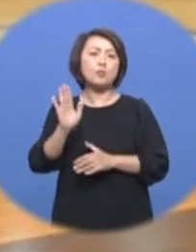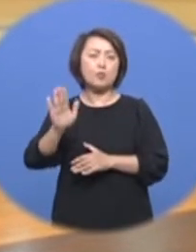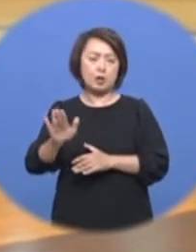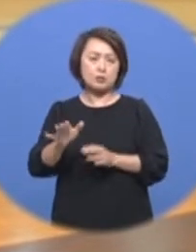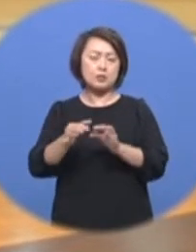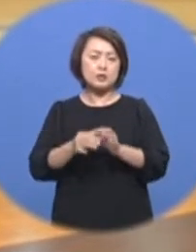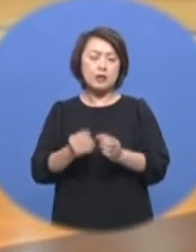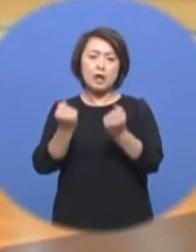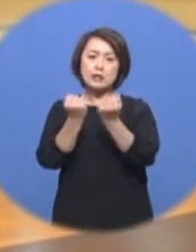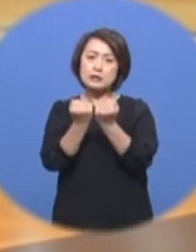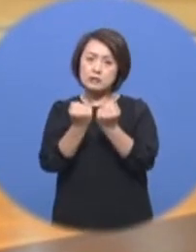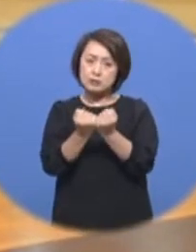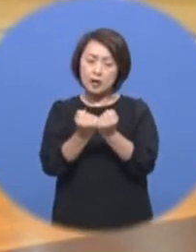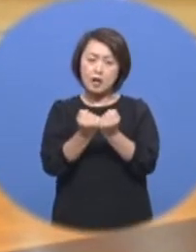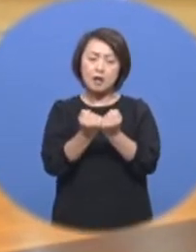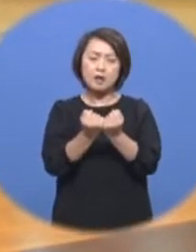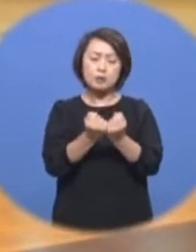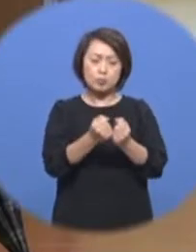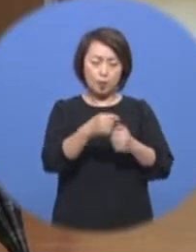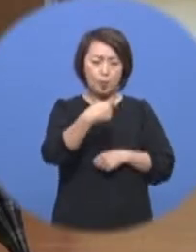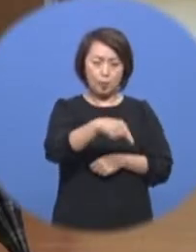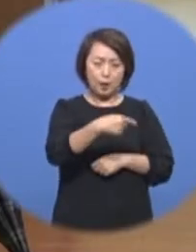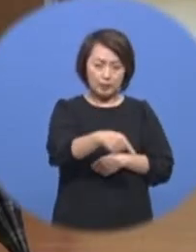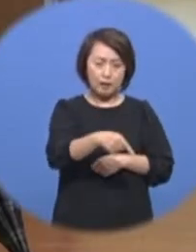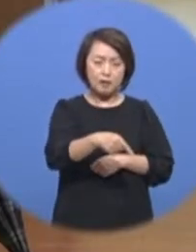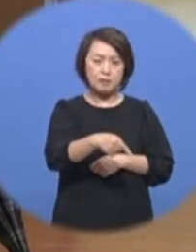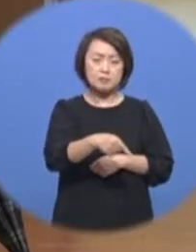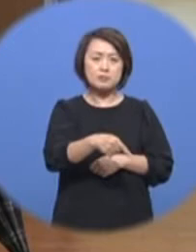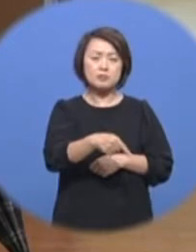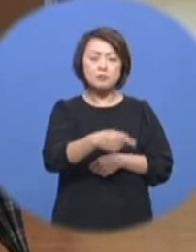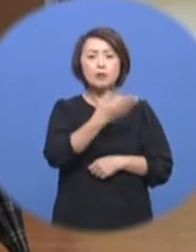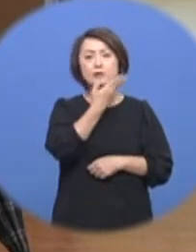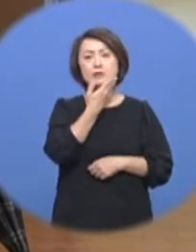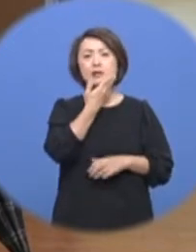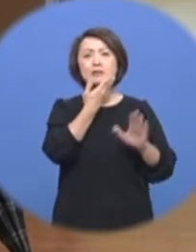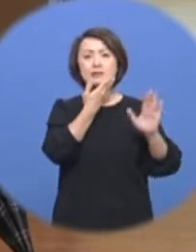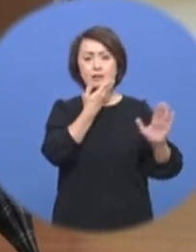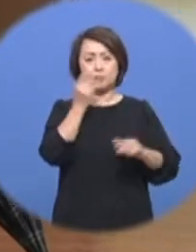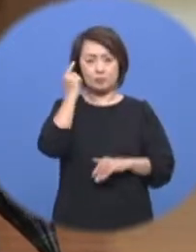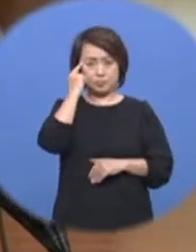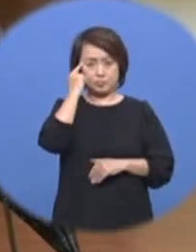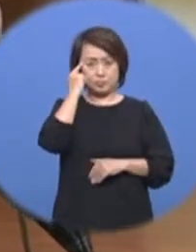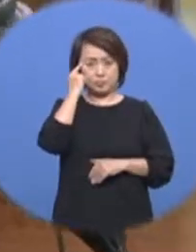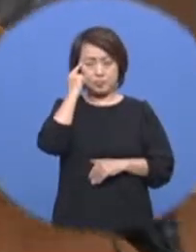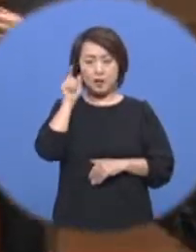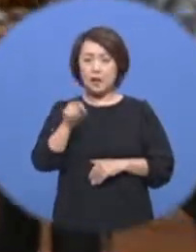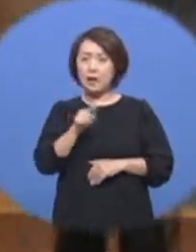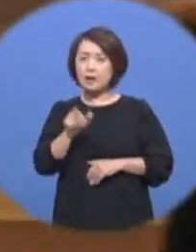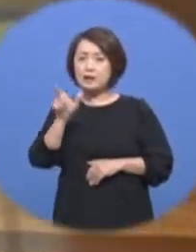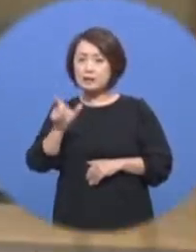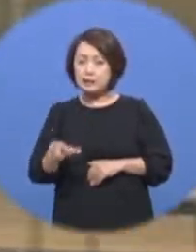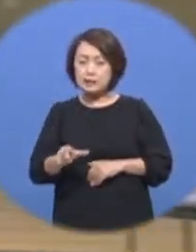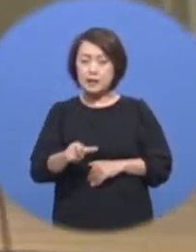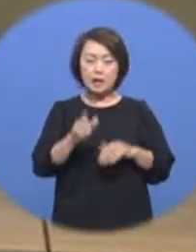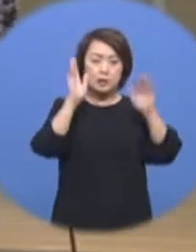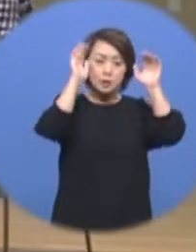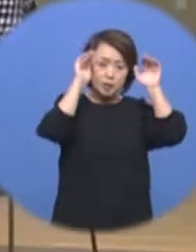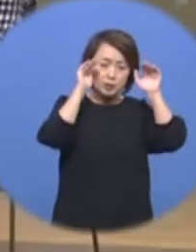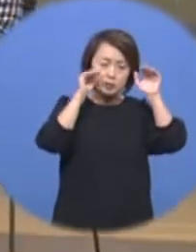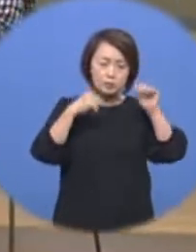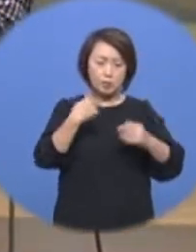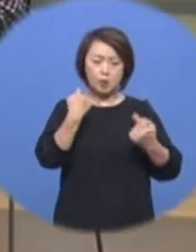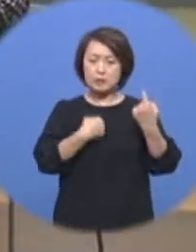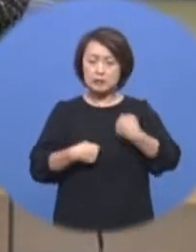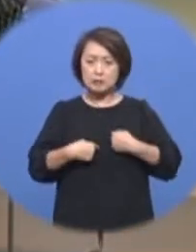っていうのはもう大事です。もう人間も犬ももう心に傷がつかないように